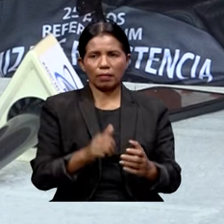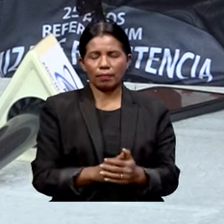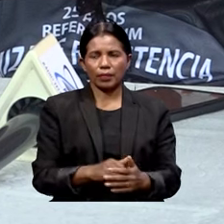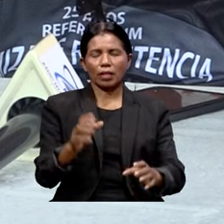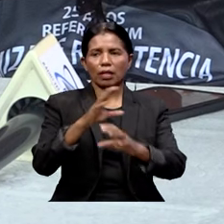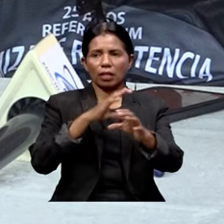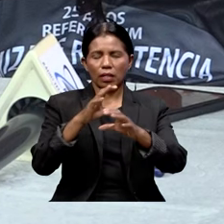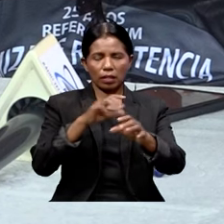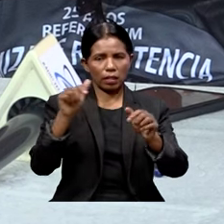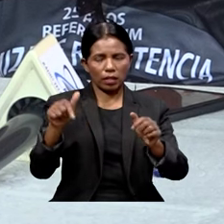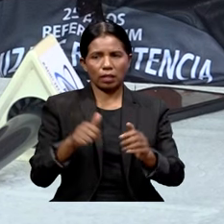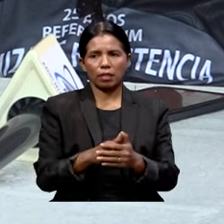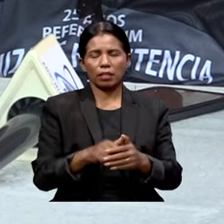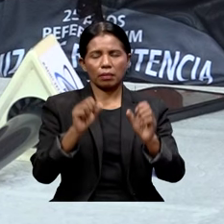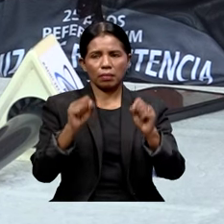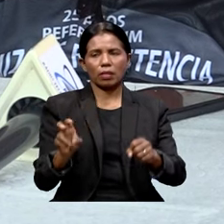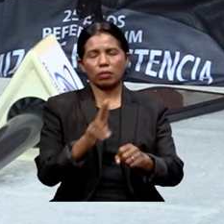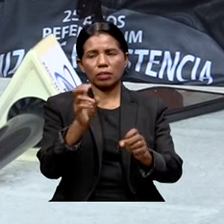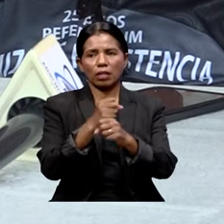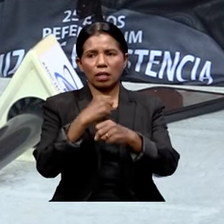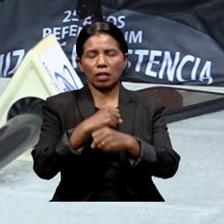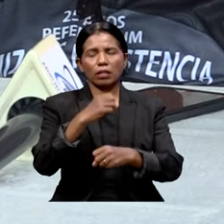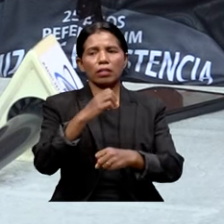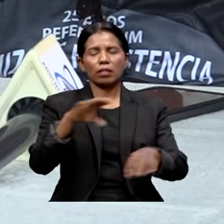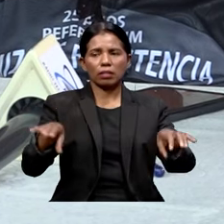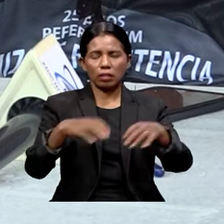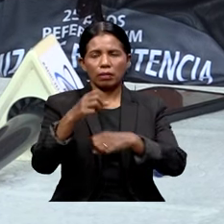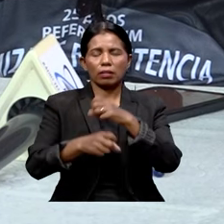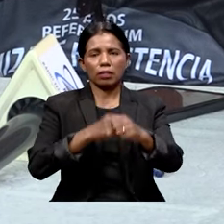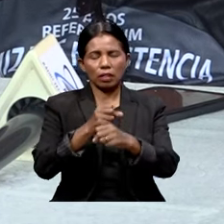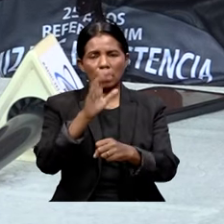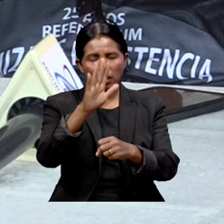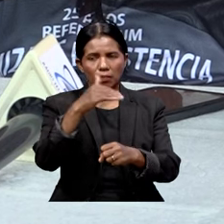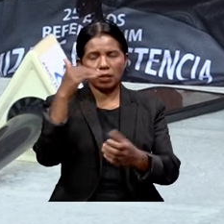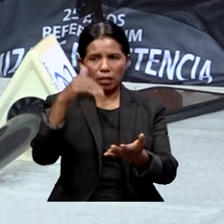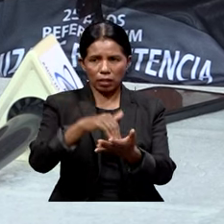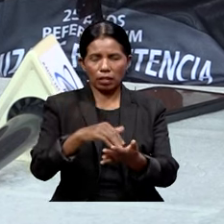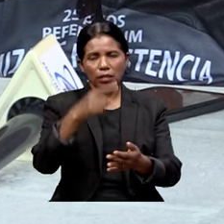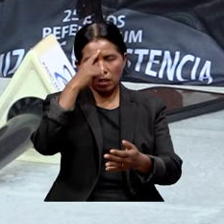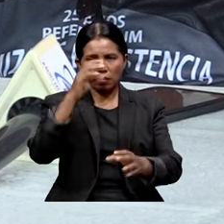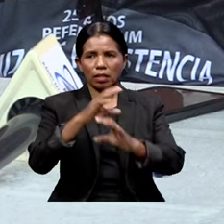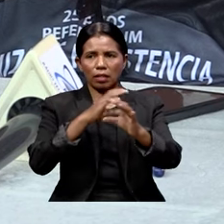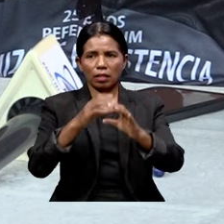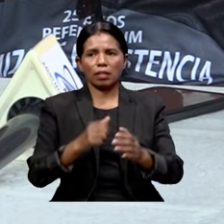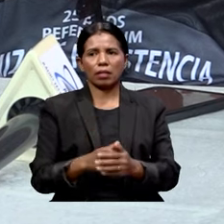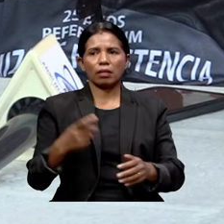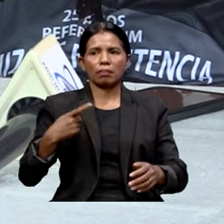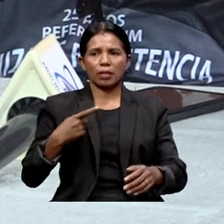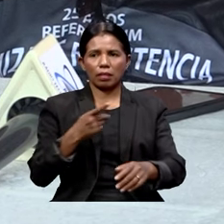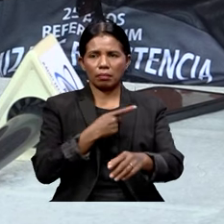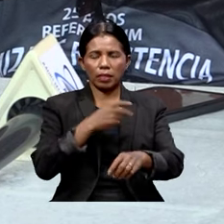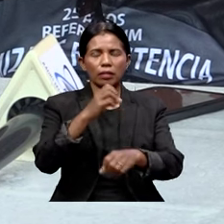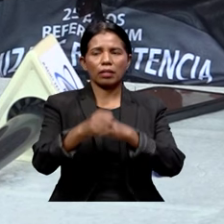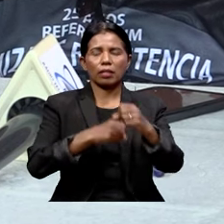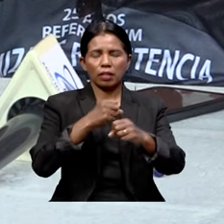ni sibil usaha harus servisu bapriori datang, mandatu datang. Tambah kereta parlimen tu di 95, kada deputasi